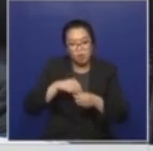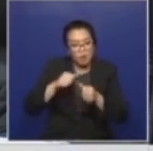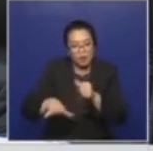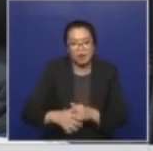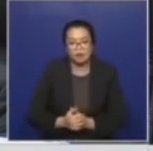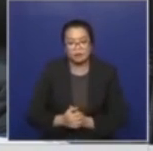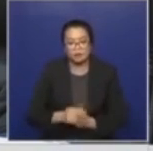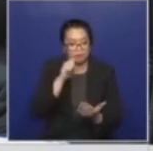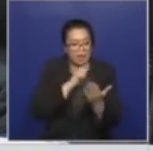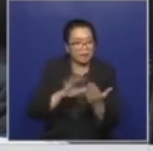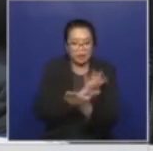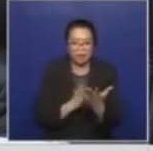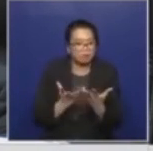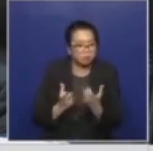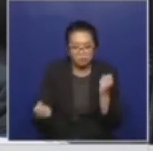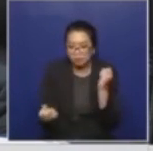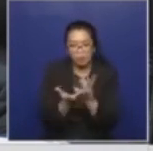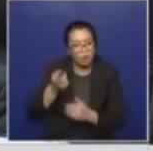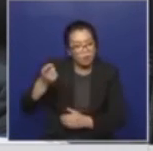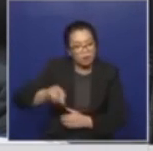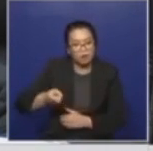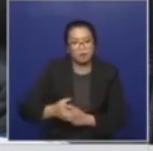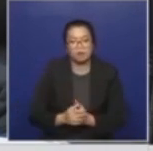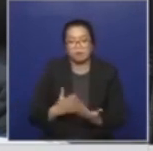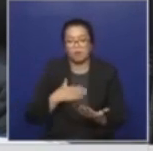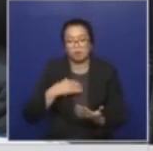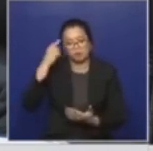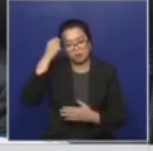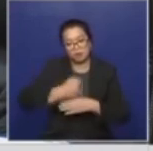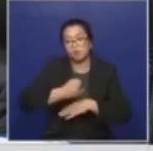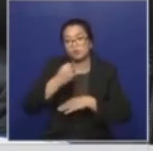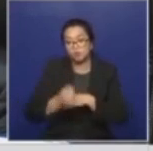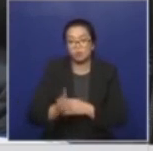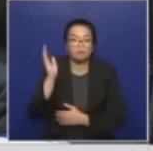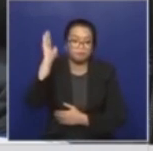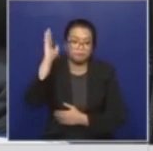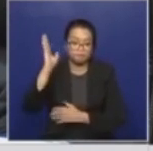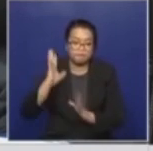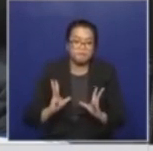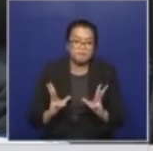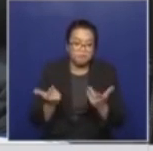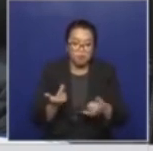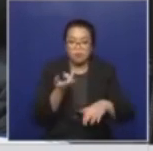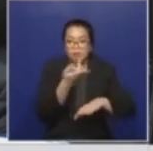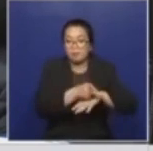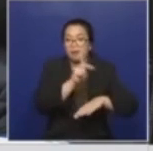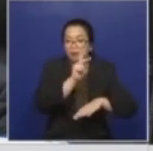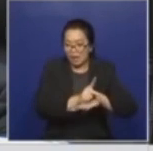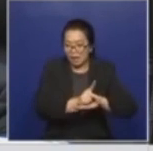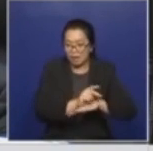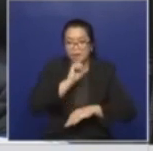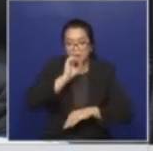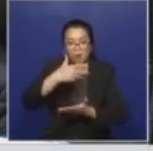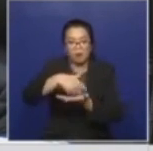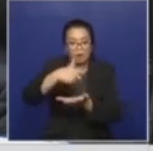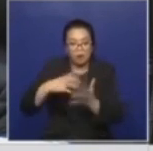านครับผมหวังว่าจบการอภิปรายวันนี้และท่านประธานวิปก็จะมาบอกกล่าวสรุป